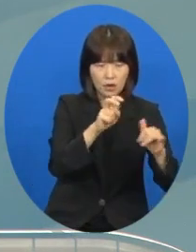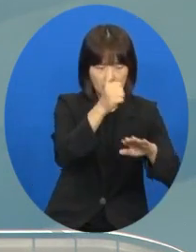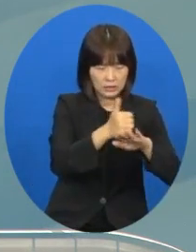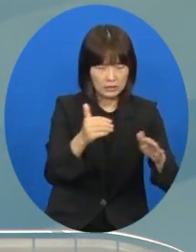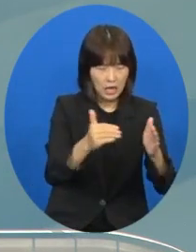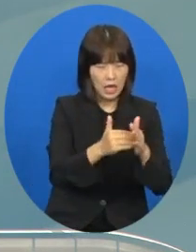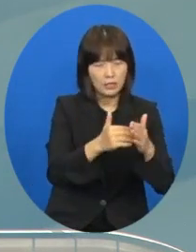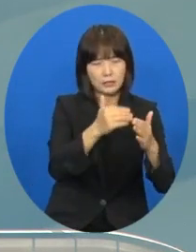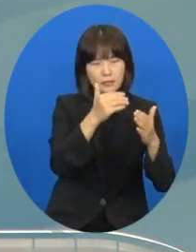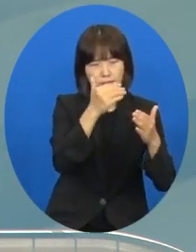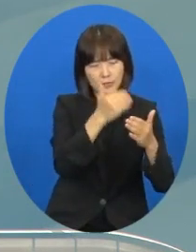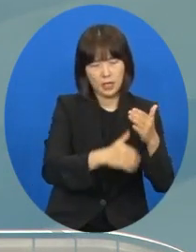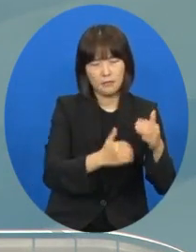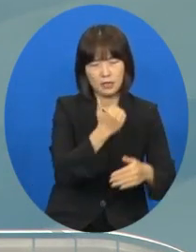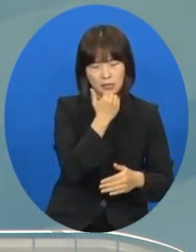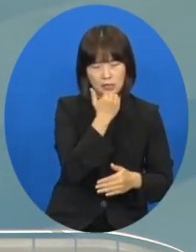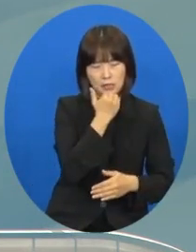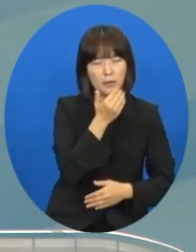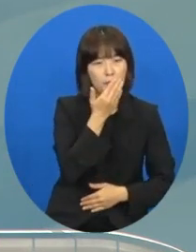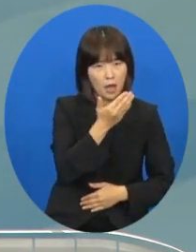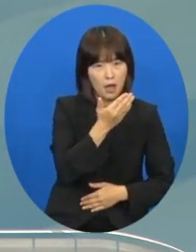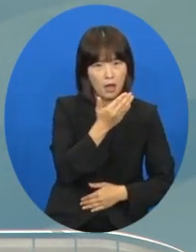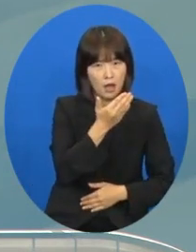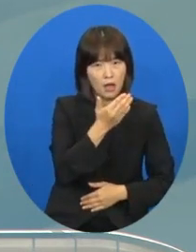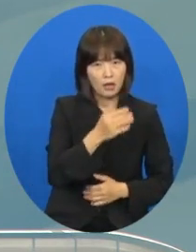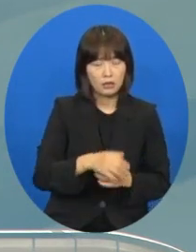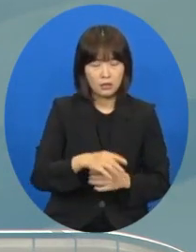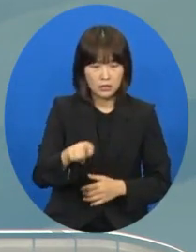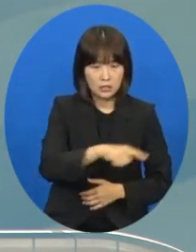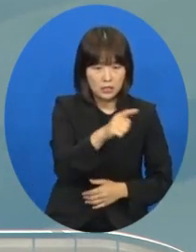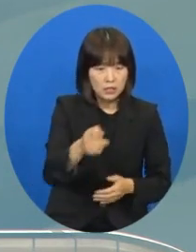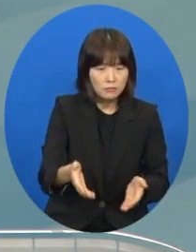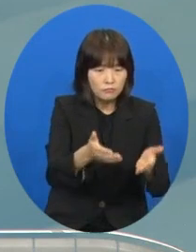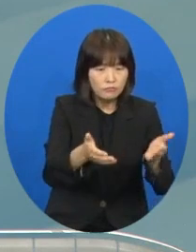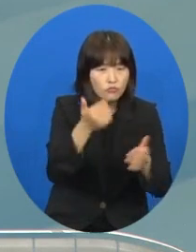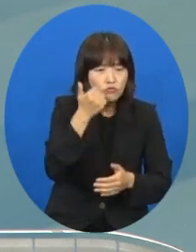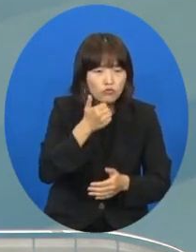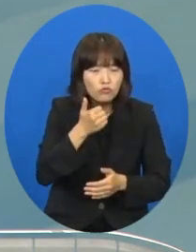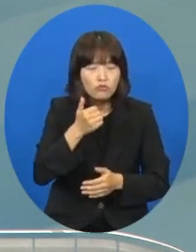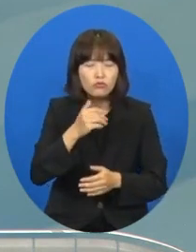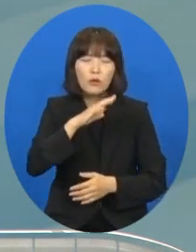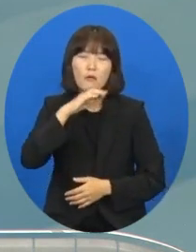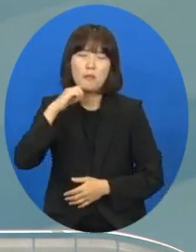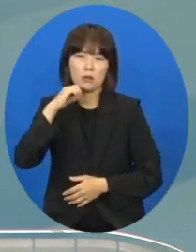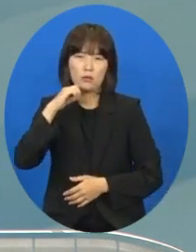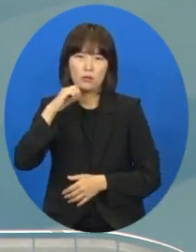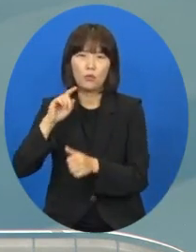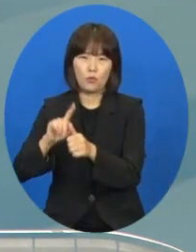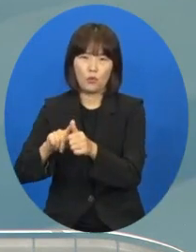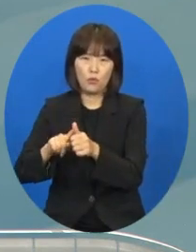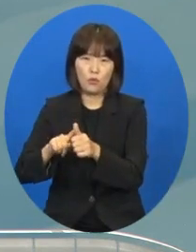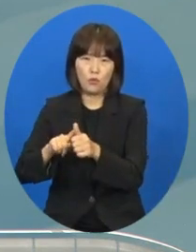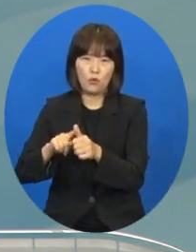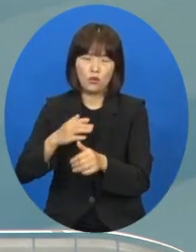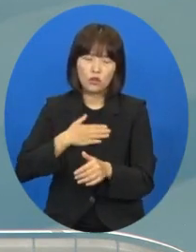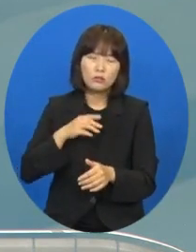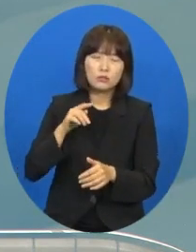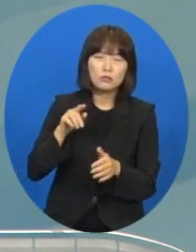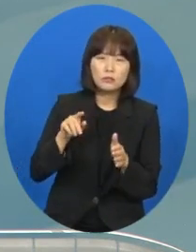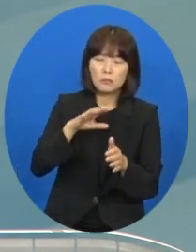남아있었죠. 누구였을까요? 베드로였던 거예요. 저는 그렇게 믿습니다. 왜?